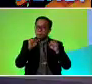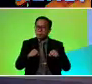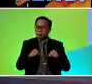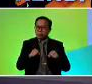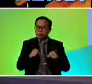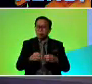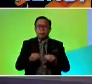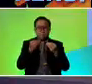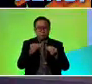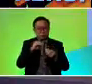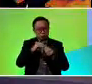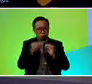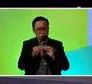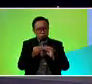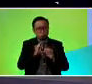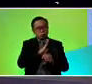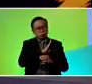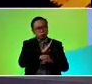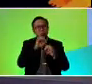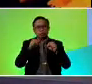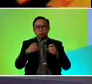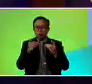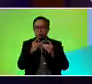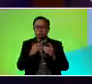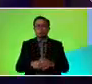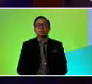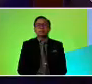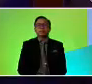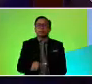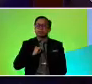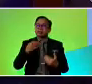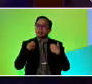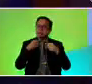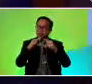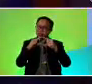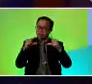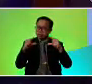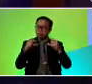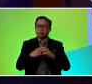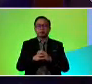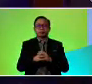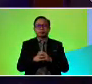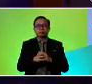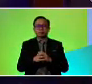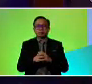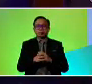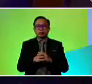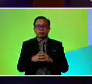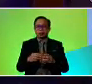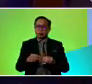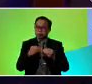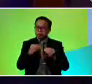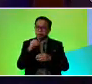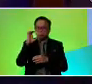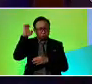bagi saya dekat Oke saya bagikan baik Oh